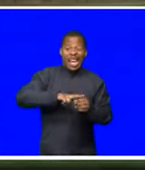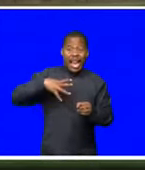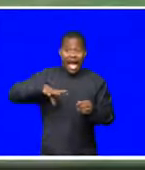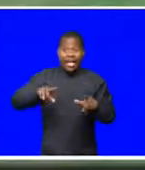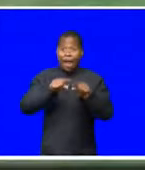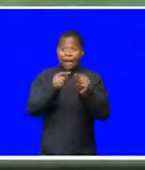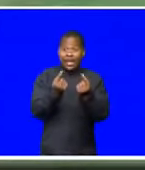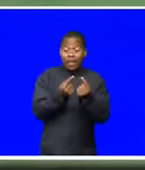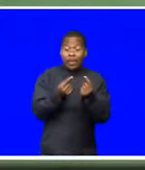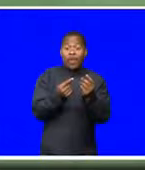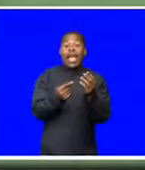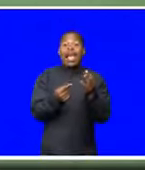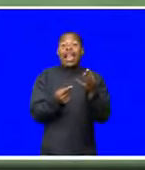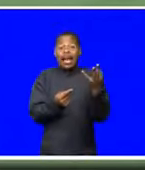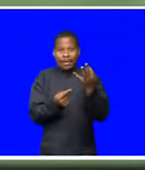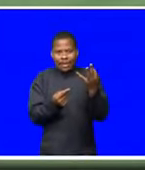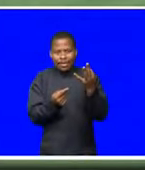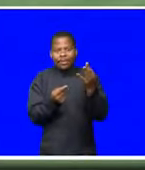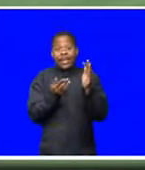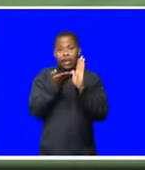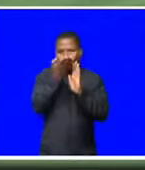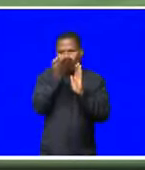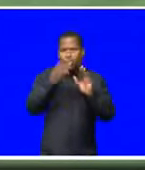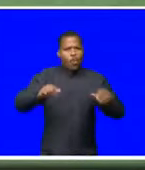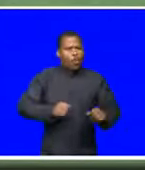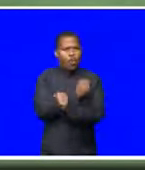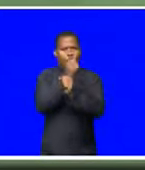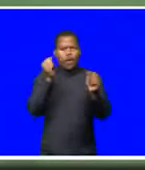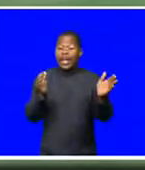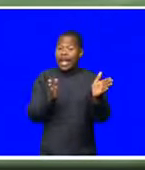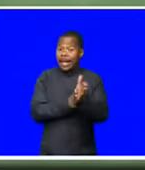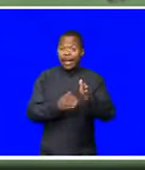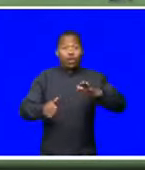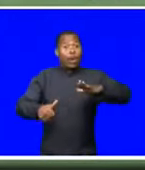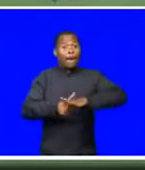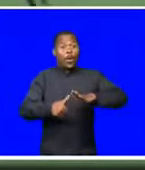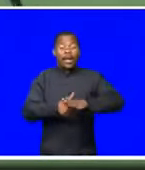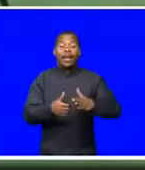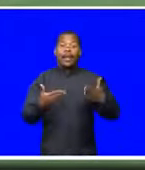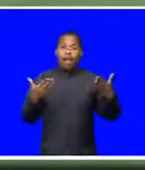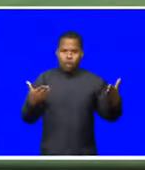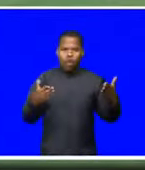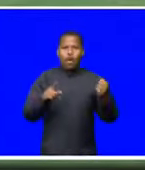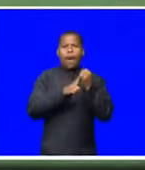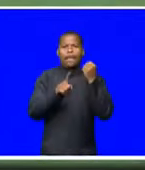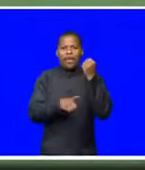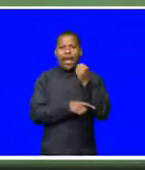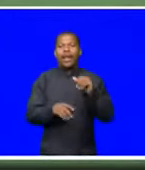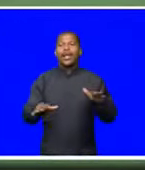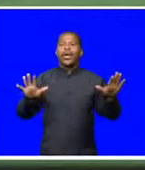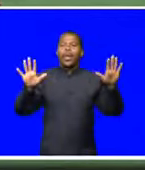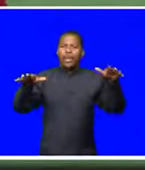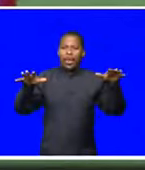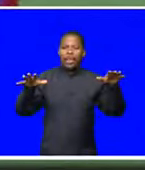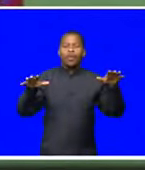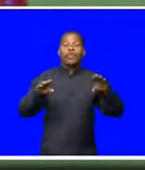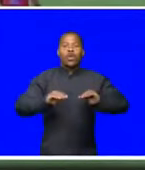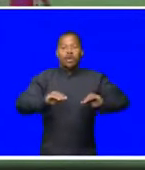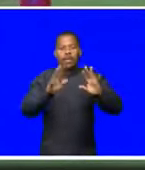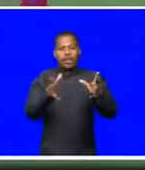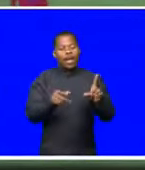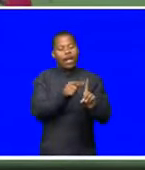lokusinde kakhulu. Musa Manyathi wembabane Swallows uthi badlali lasebanesikhathi kuleli cembu phecelede ama-experienced